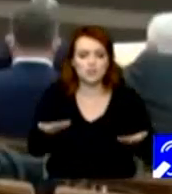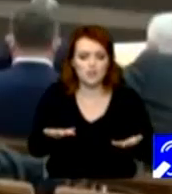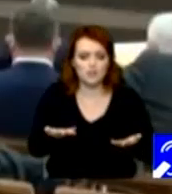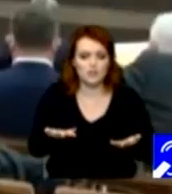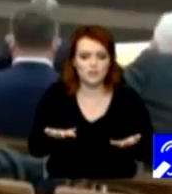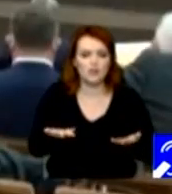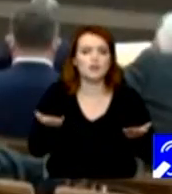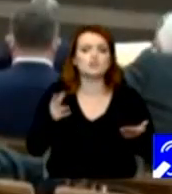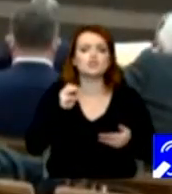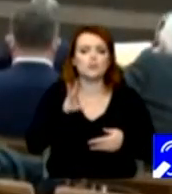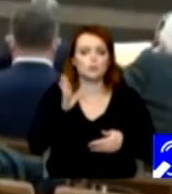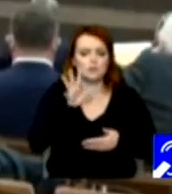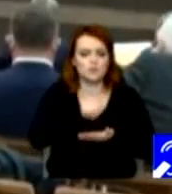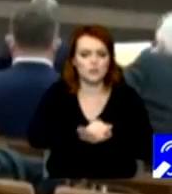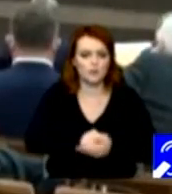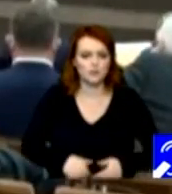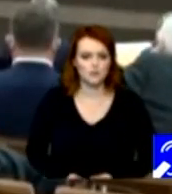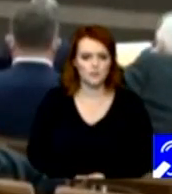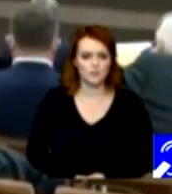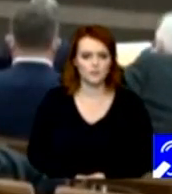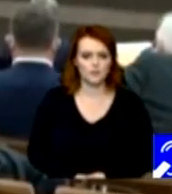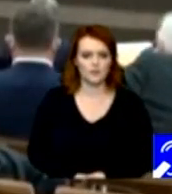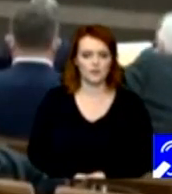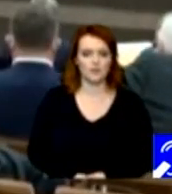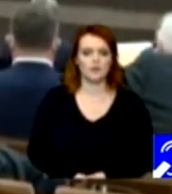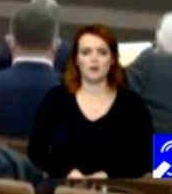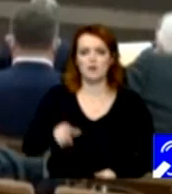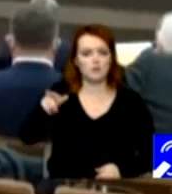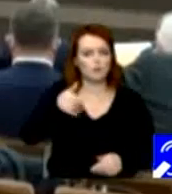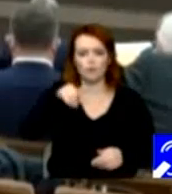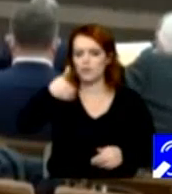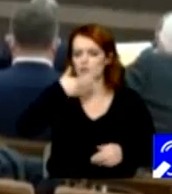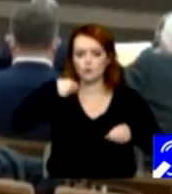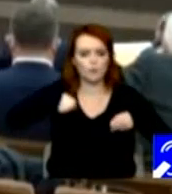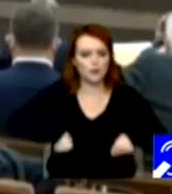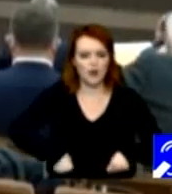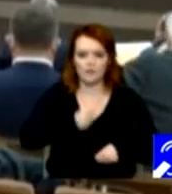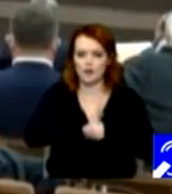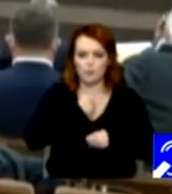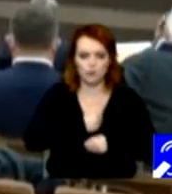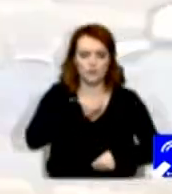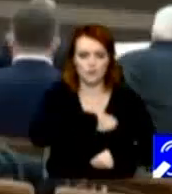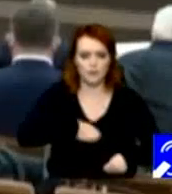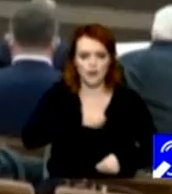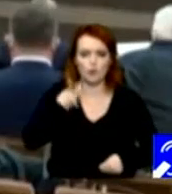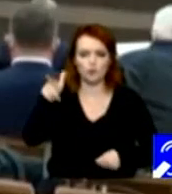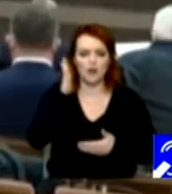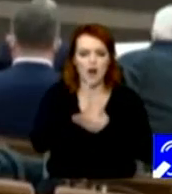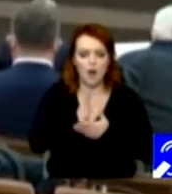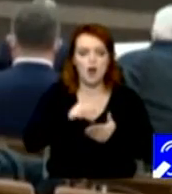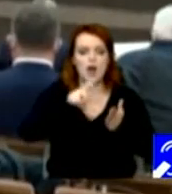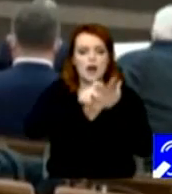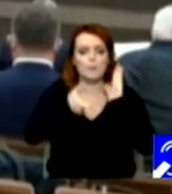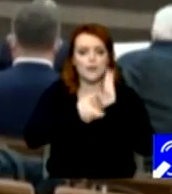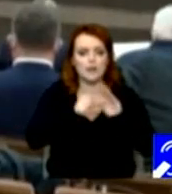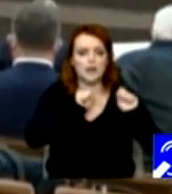conflict de interese cu birou nu este dar puteai Cu siguranță formează rosii mai multe conflicte de interese funcționari cu